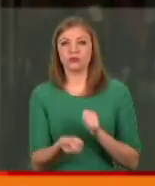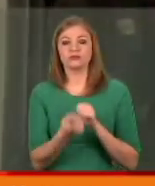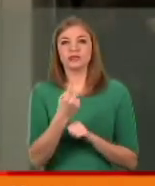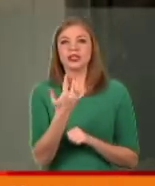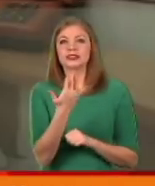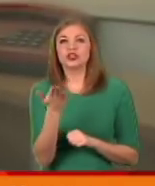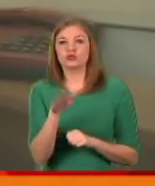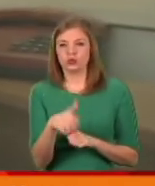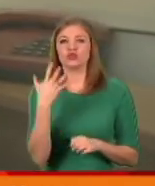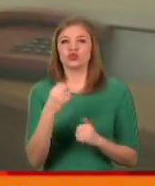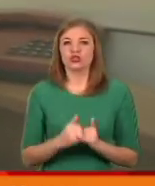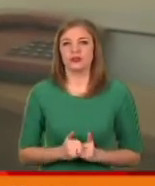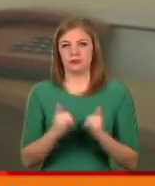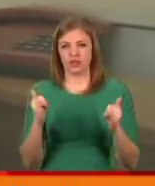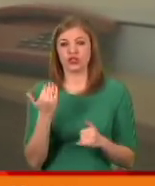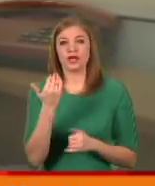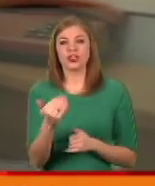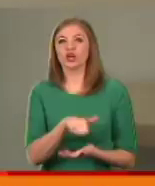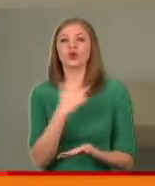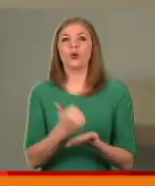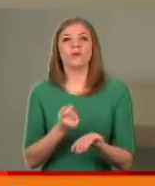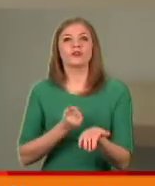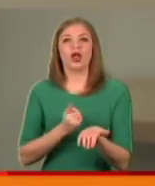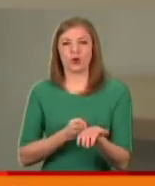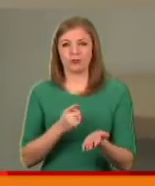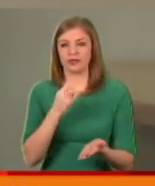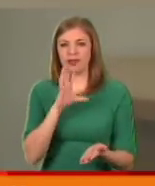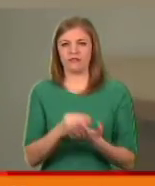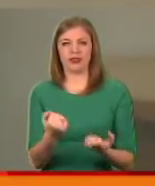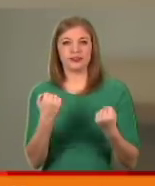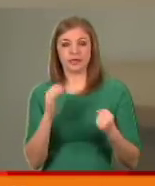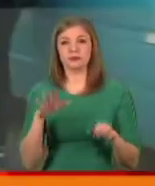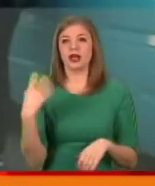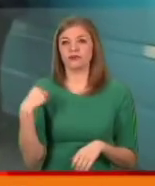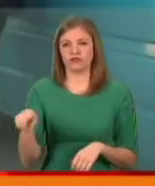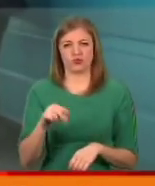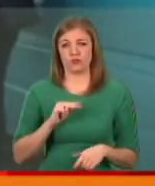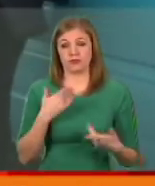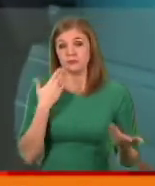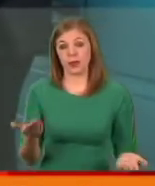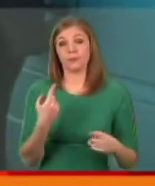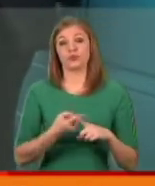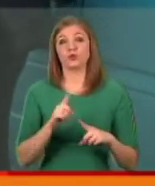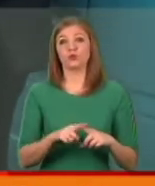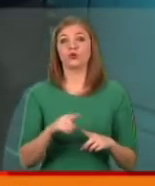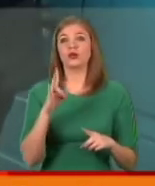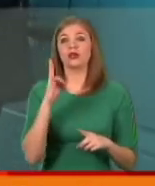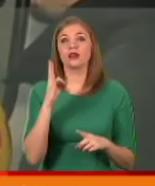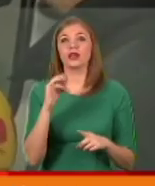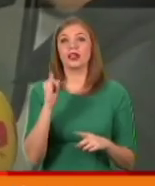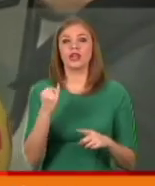кількісно човників стало ще більше. Їхній головний аргумент на власний захист – на Львівщині немає роботи, а тепер ще і